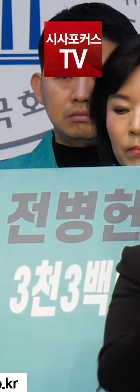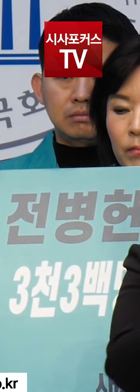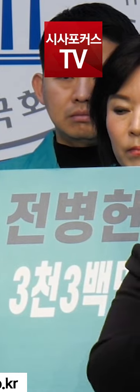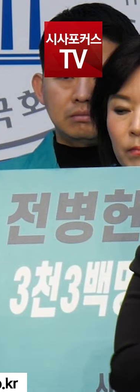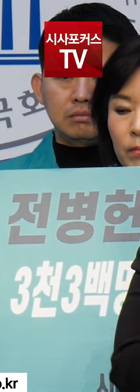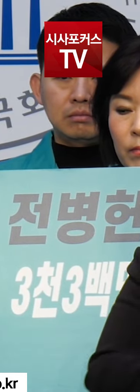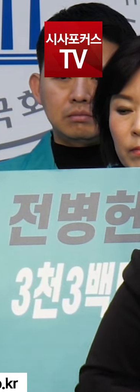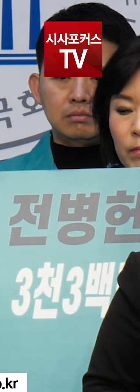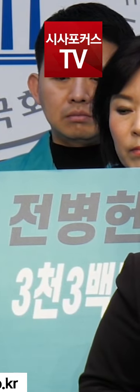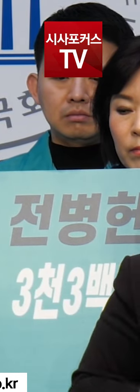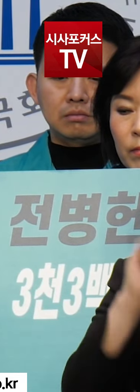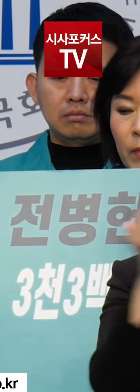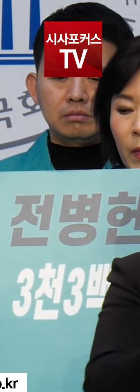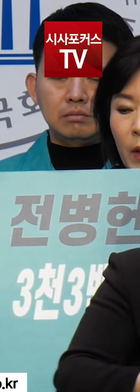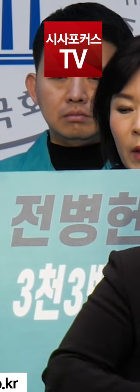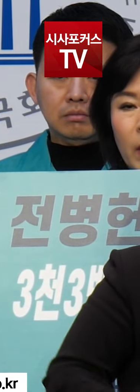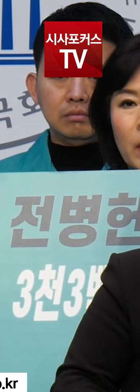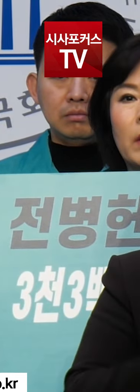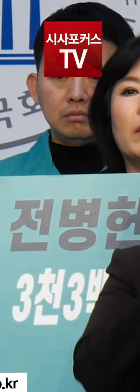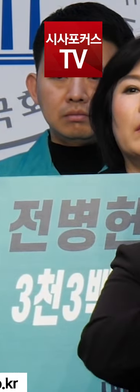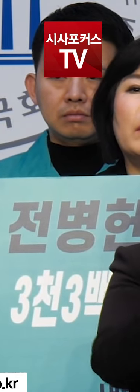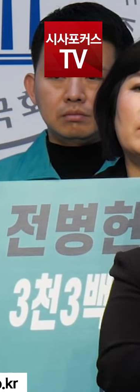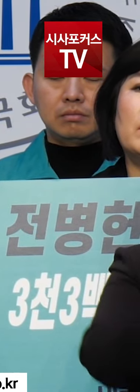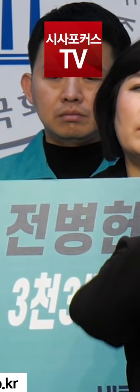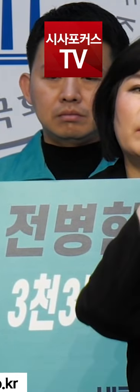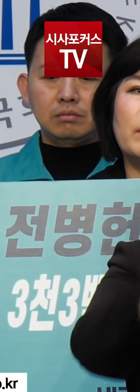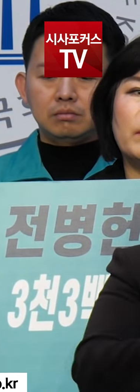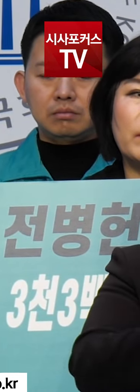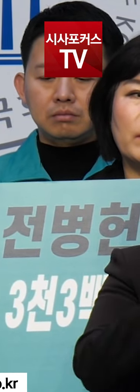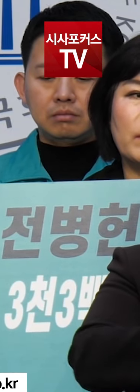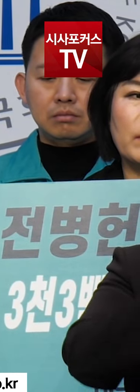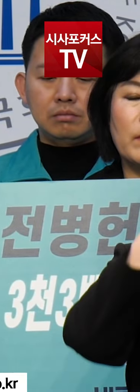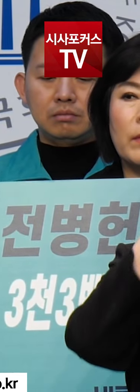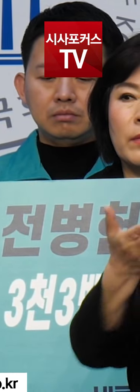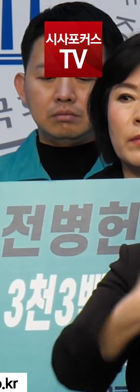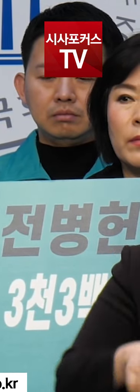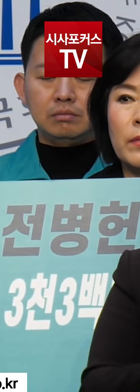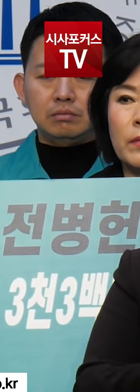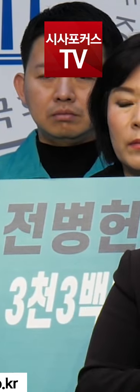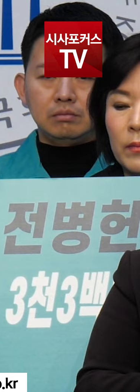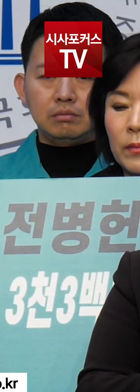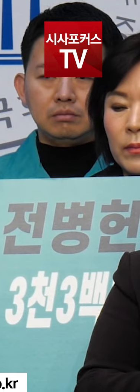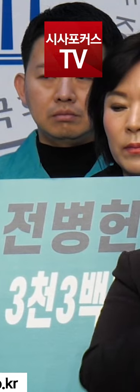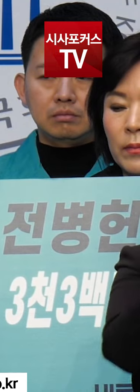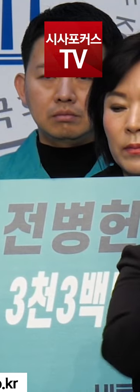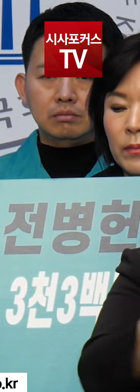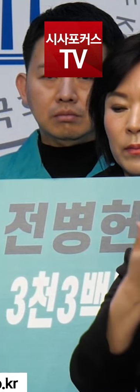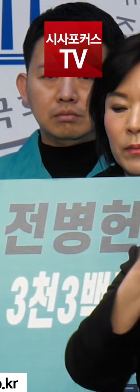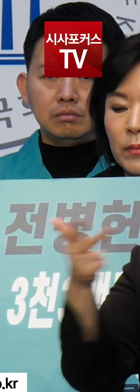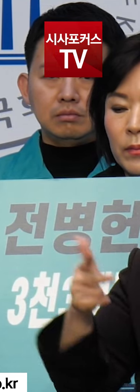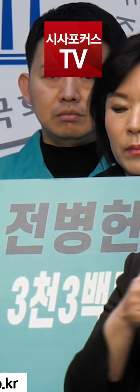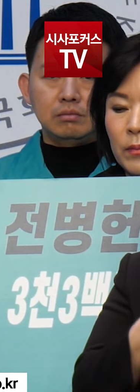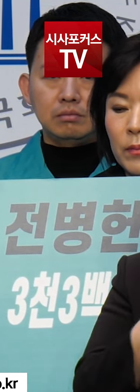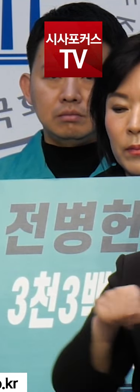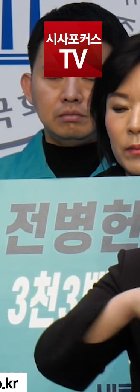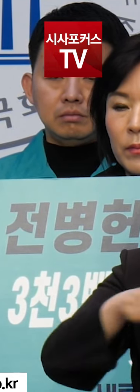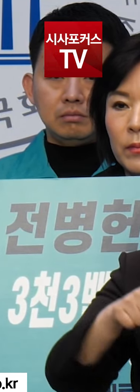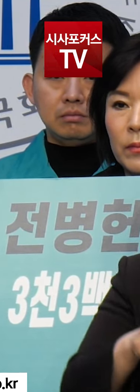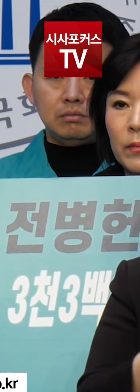없는 강건한 민주당의 새로운 미래를 통해 윤명 독재당을 강력하게